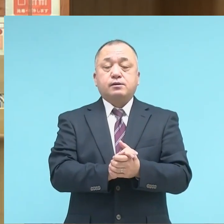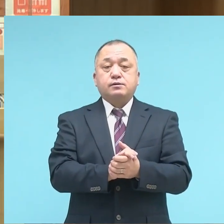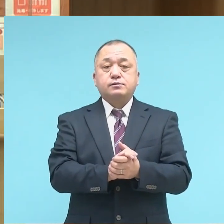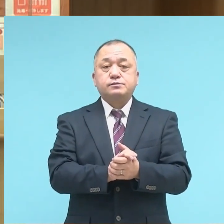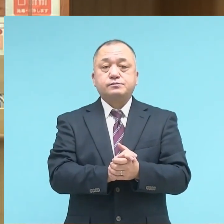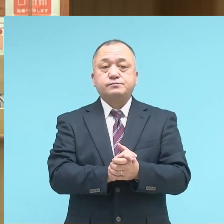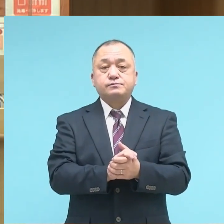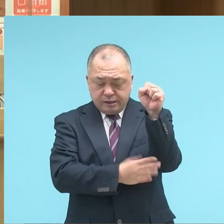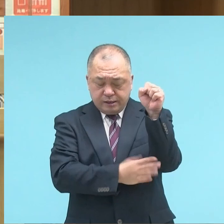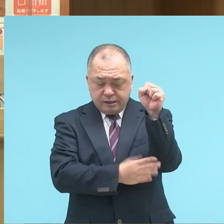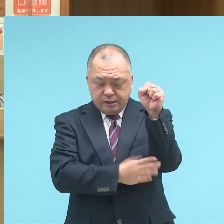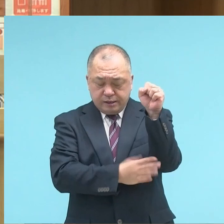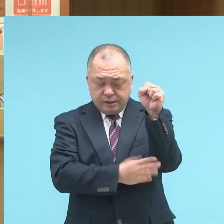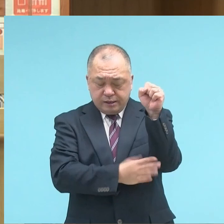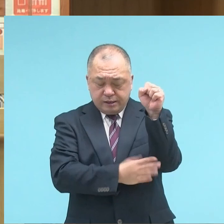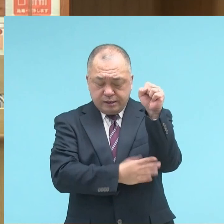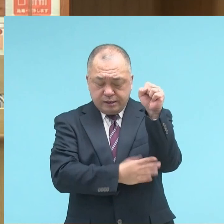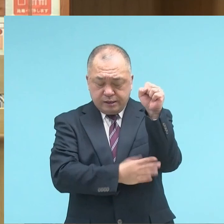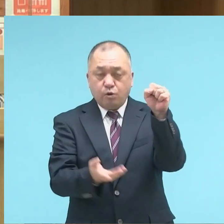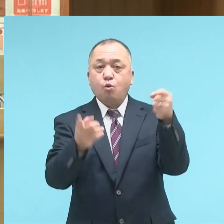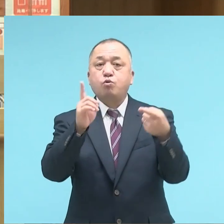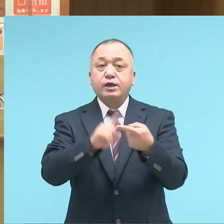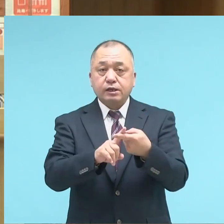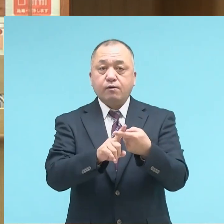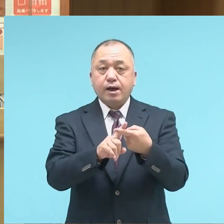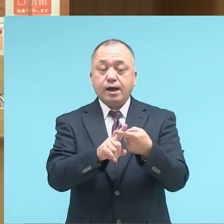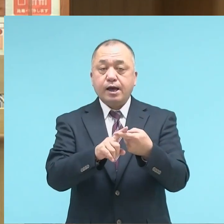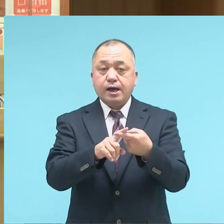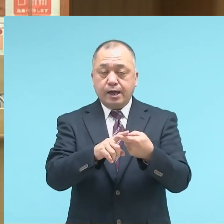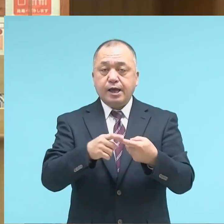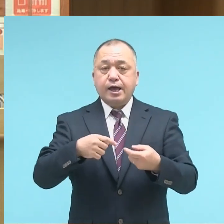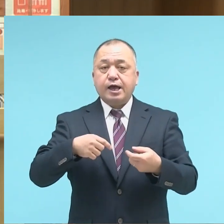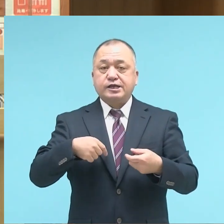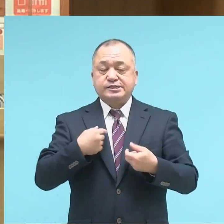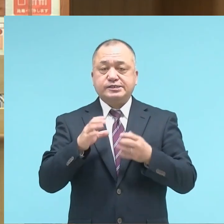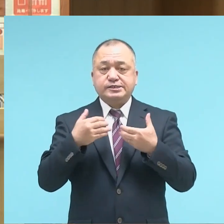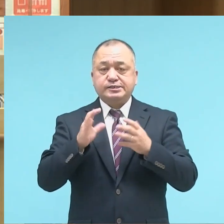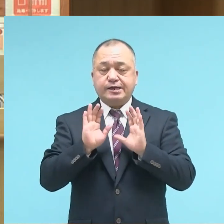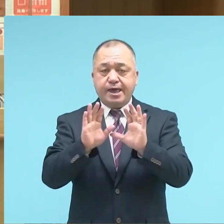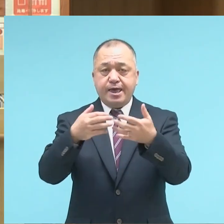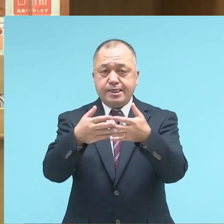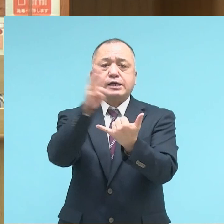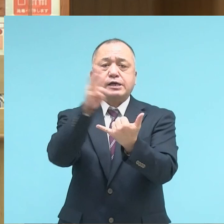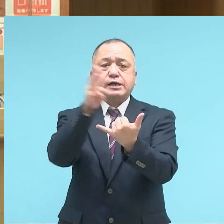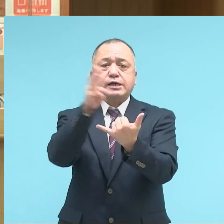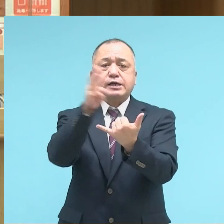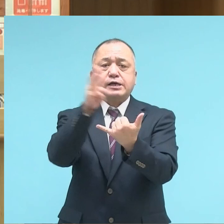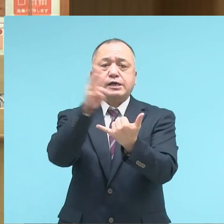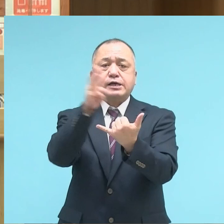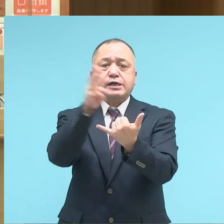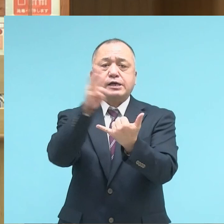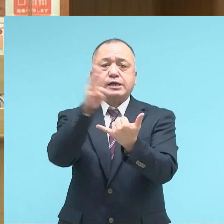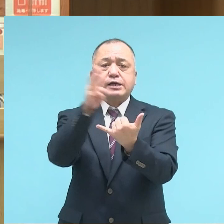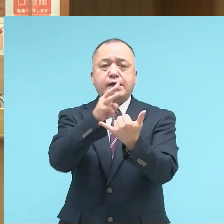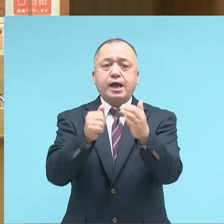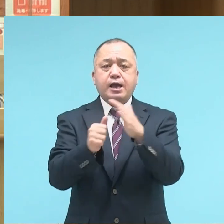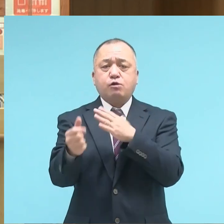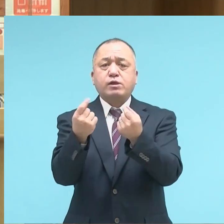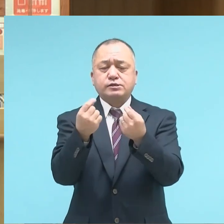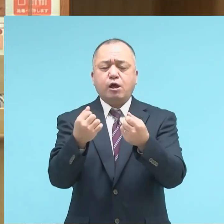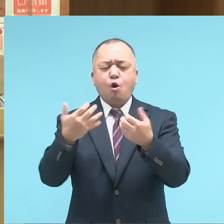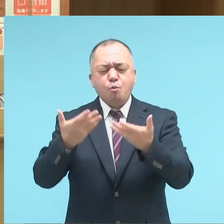基本的には自衛隊の派遣というのは災害派遣ということですから、極めて重いわけですから、そういう状況の中でいろんな手を尽くした